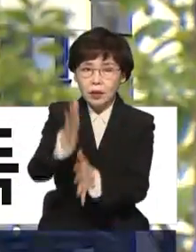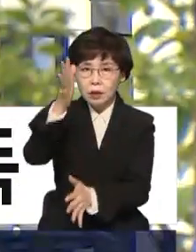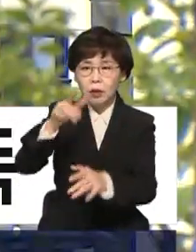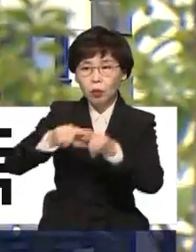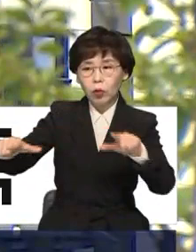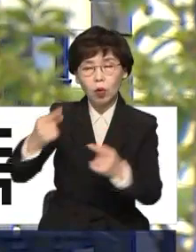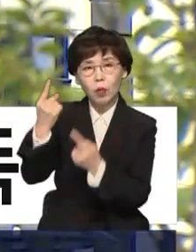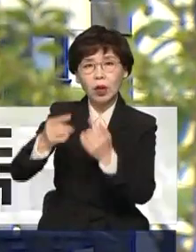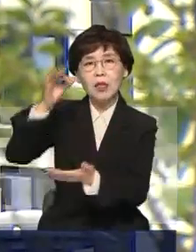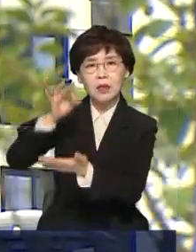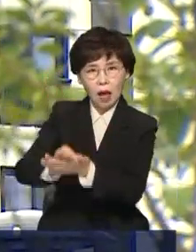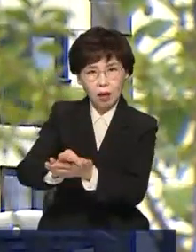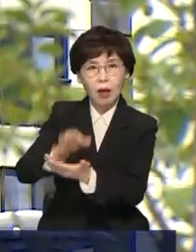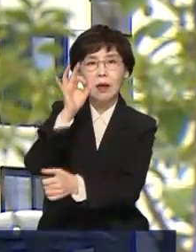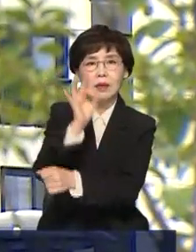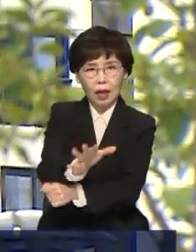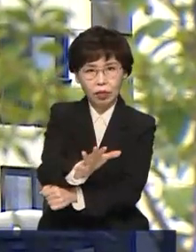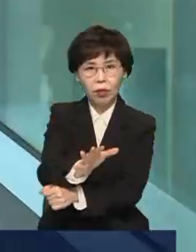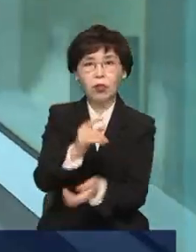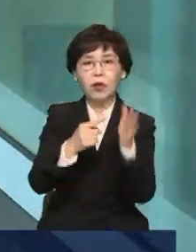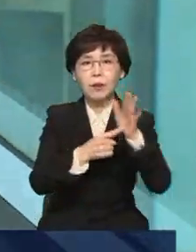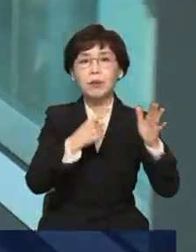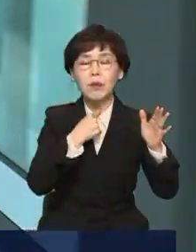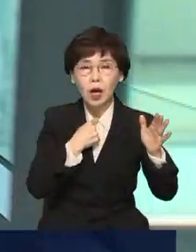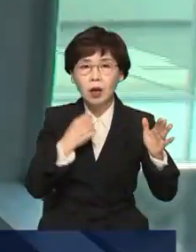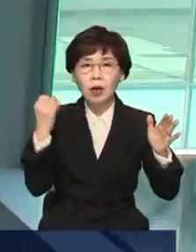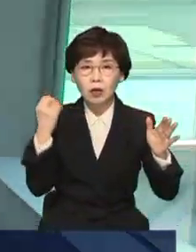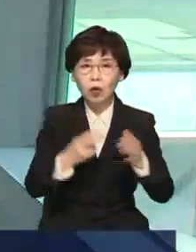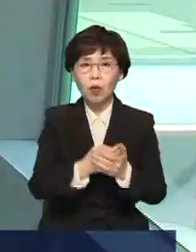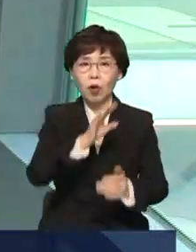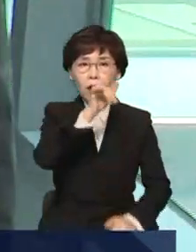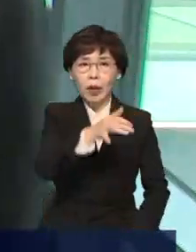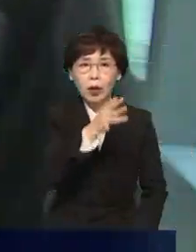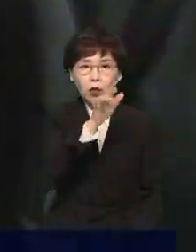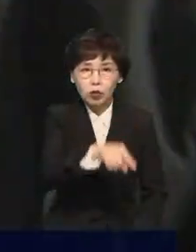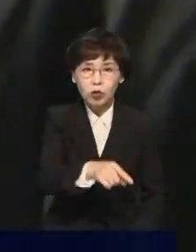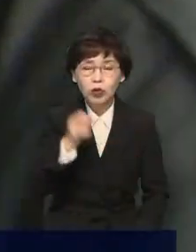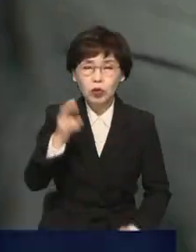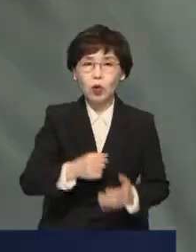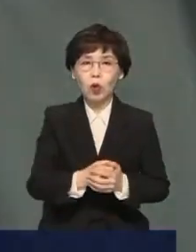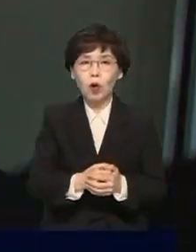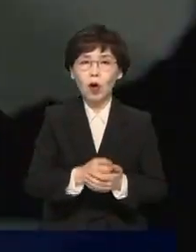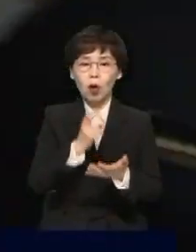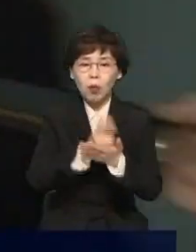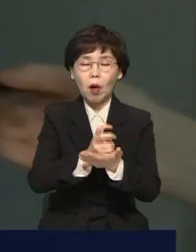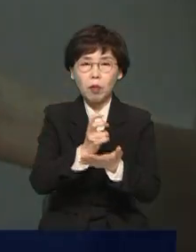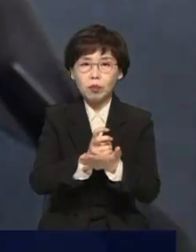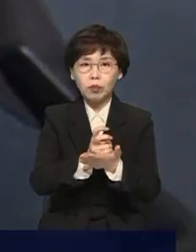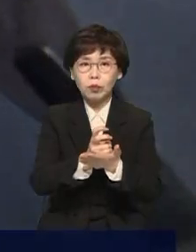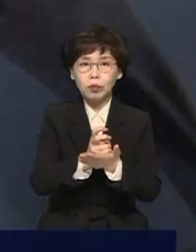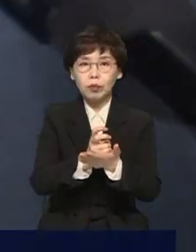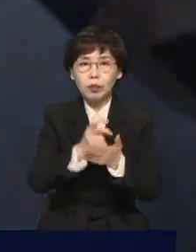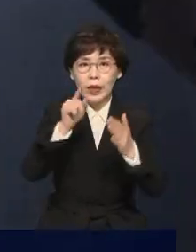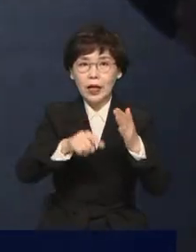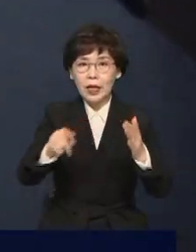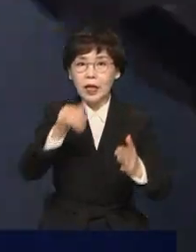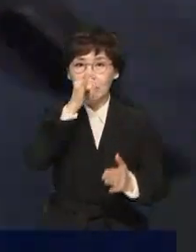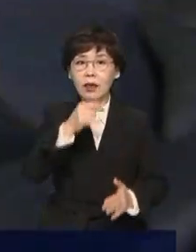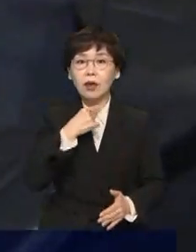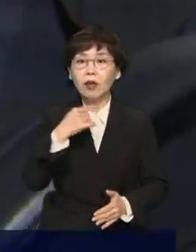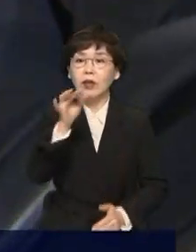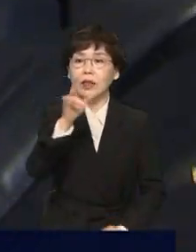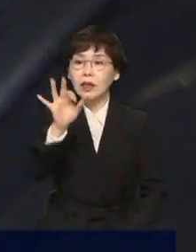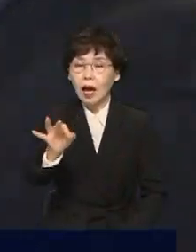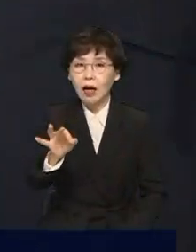분양받은 사실도 드러난 바 있습니다. 검찰은 또 박 전 특검과 국정농단 특검, 법무법인 등에서 함께 일했던 양재식 변호사에